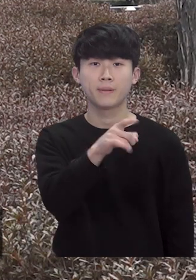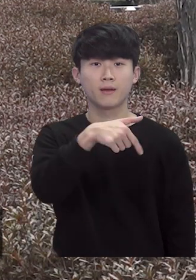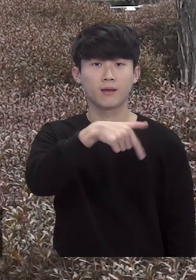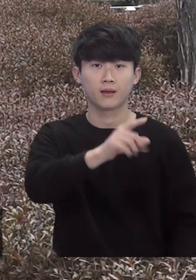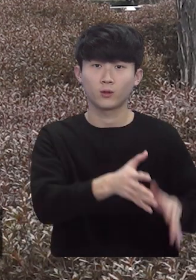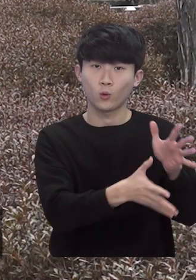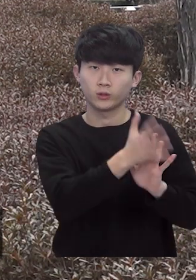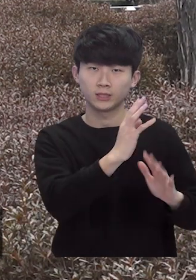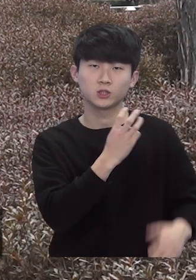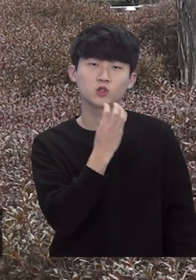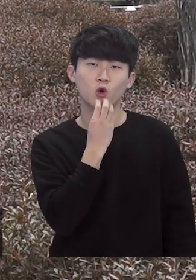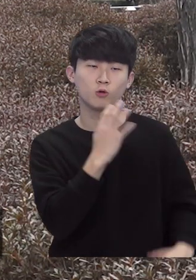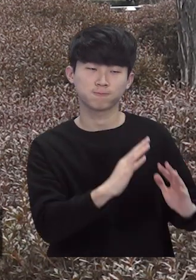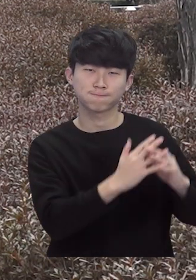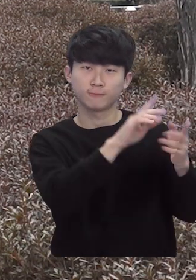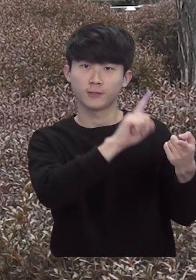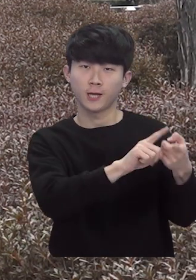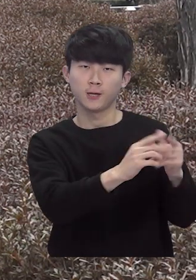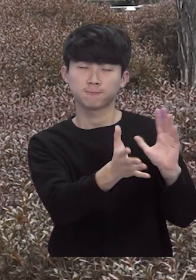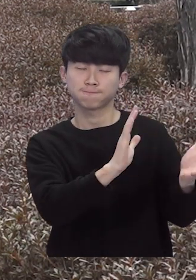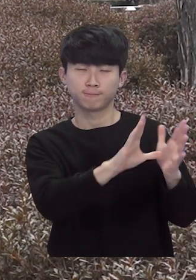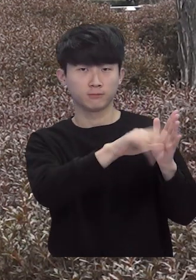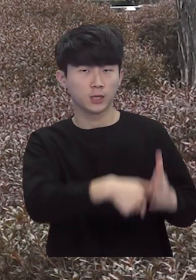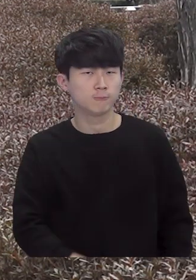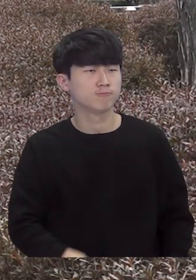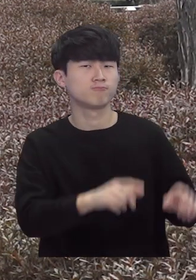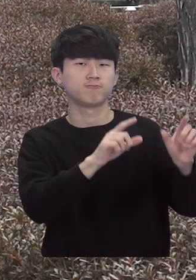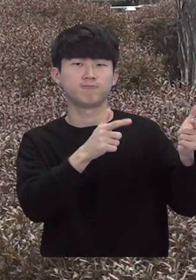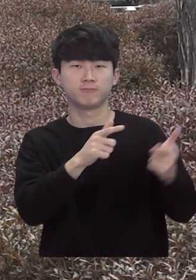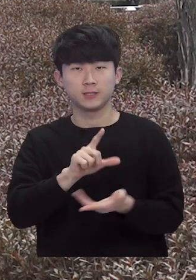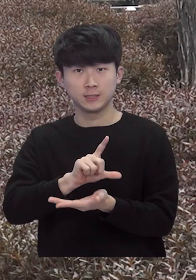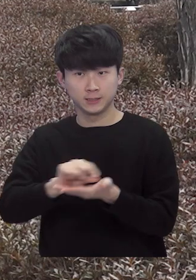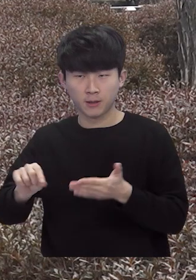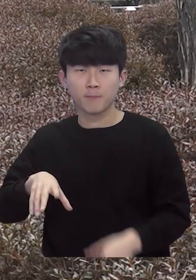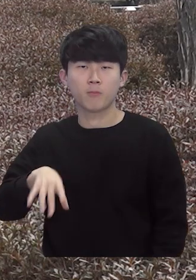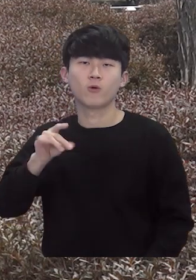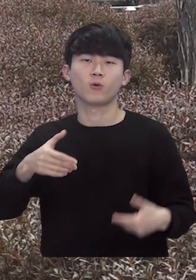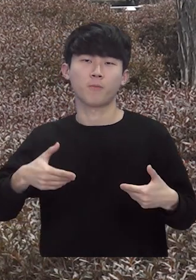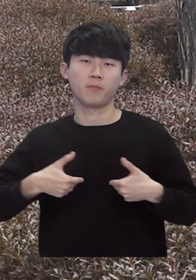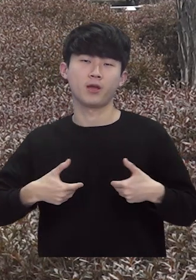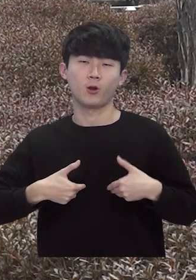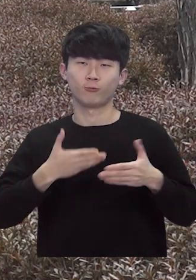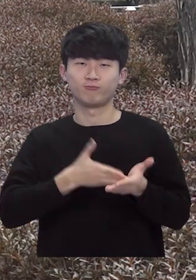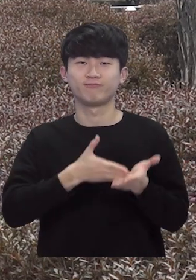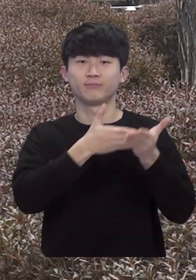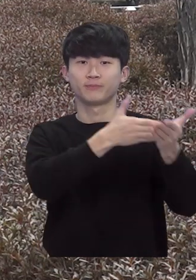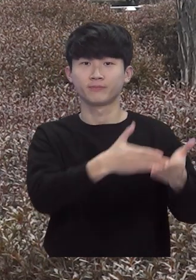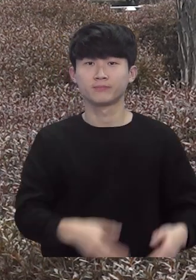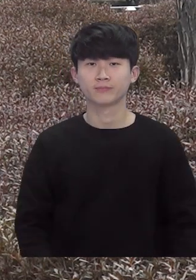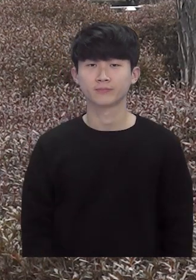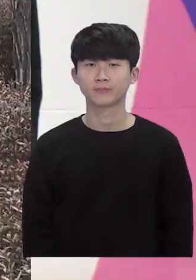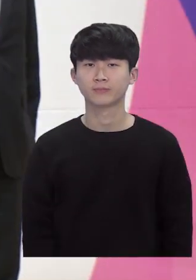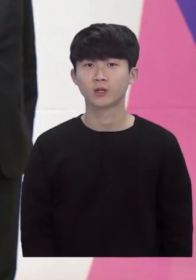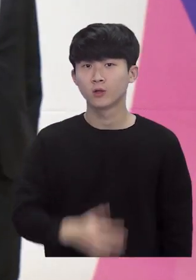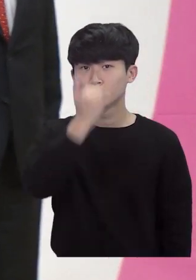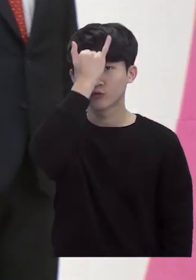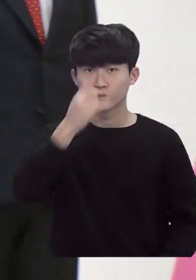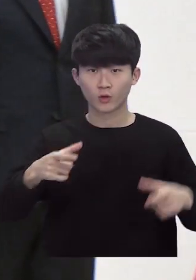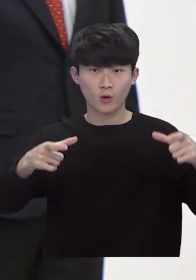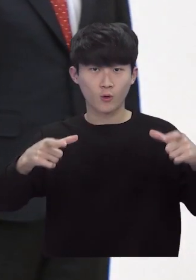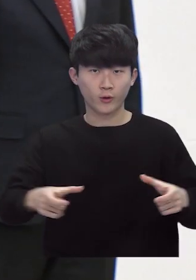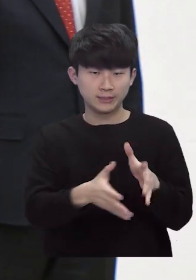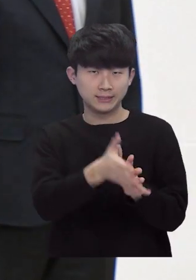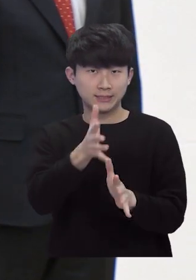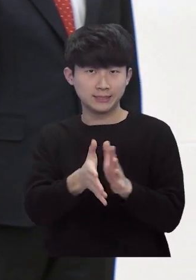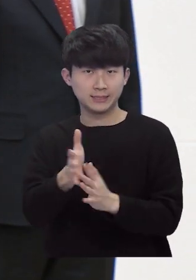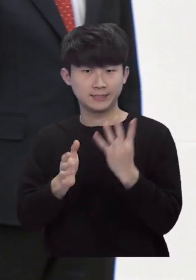메가시티 서울 논의가 한창인 가운데 비수도권의 메가시티가 우선돼야 한다는 목소리가 높아지고 있는데요.